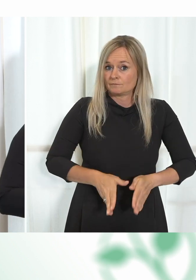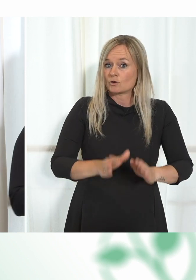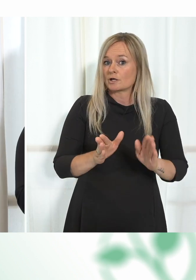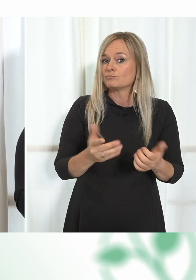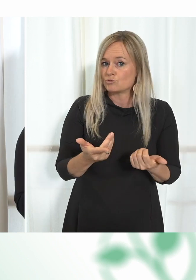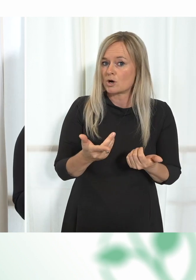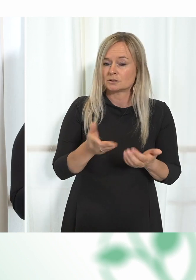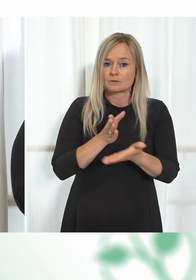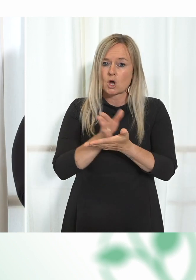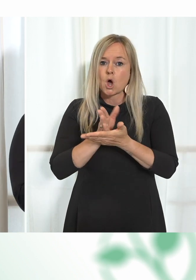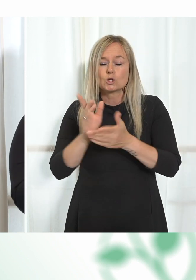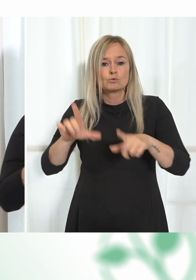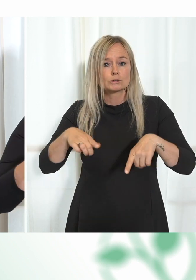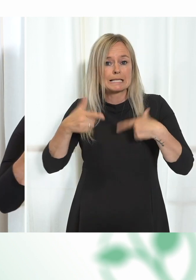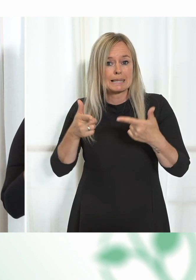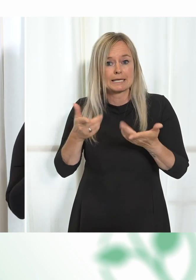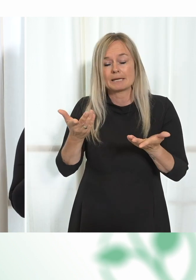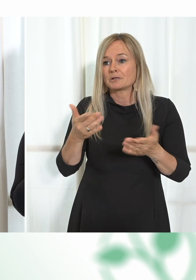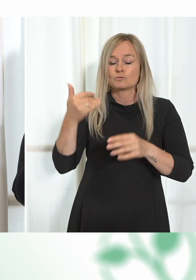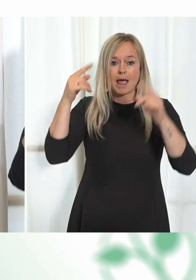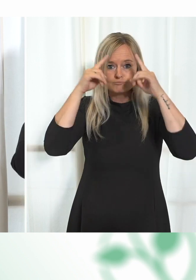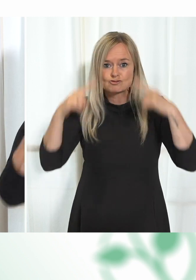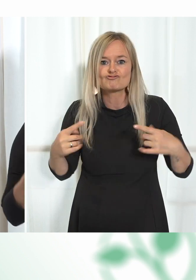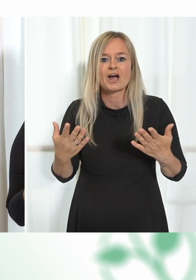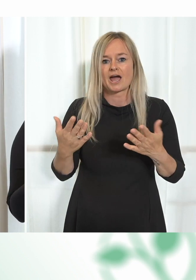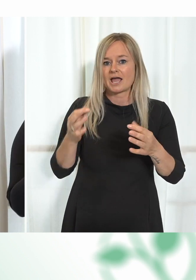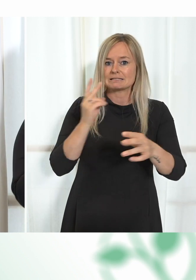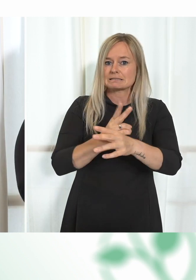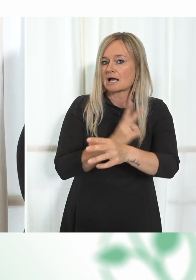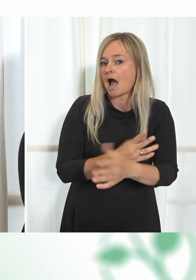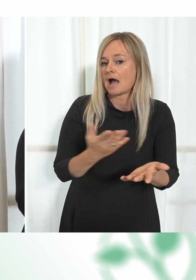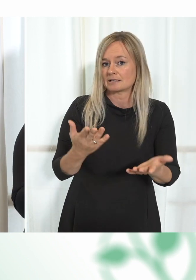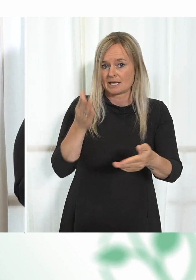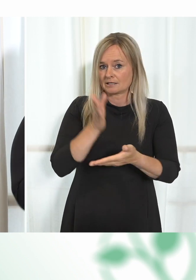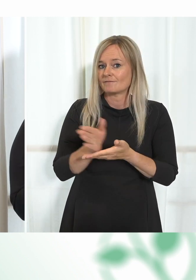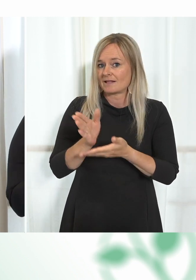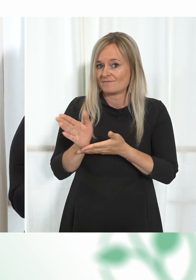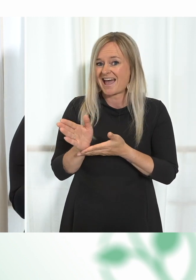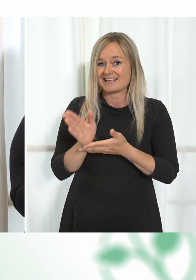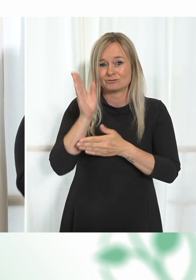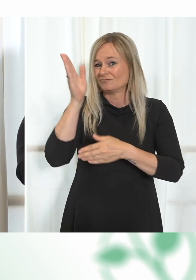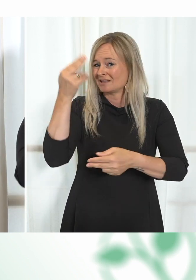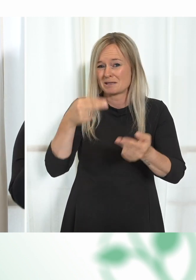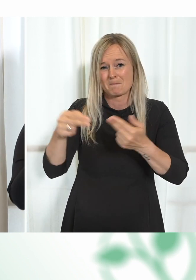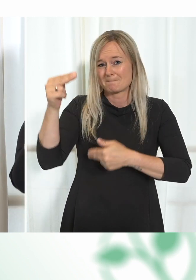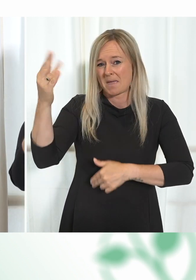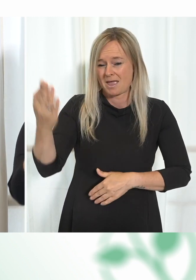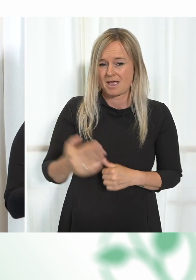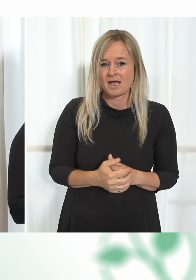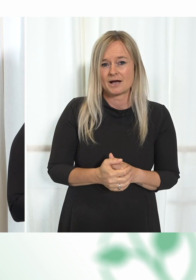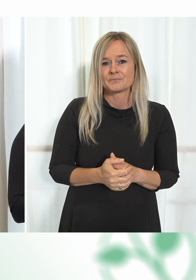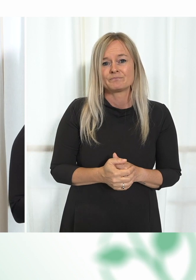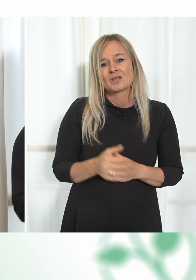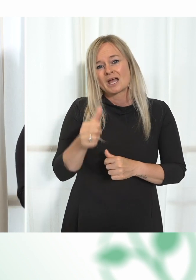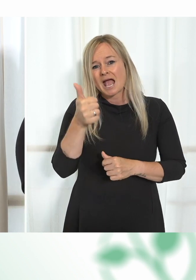zum Beispiel durch Stress, Lärm, Krankheiten und so weiter. Und das wird leider immer mehr werden. Und